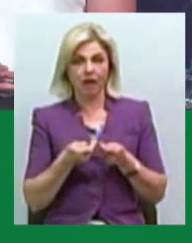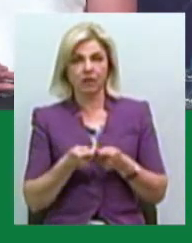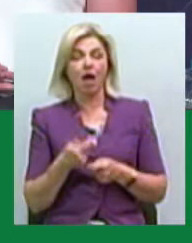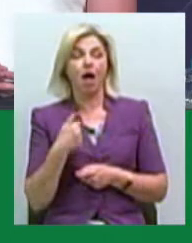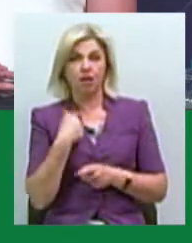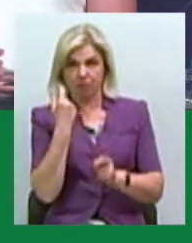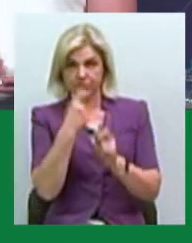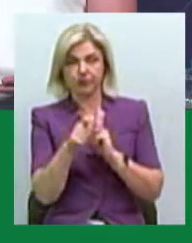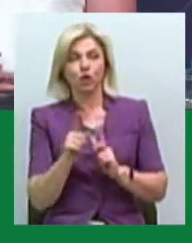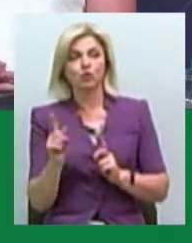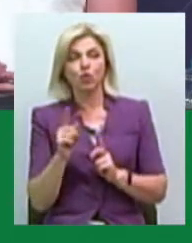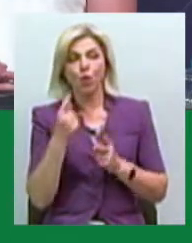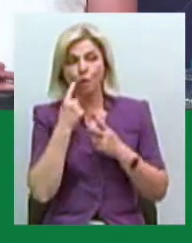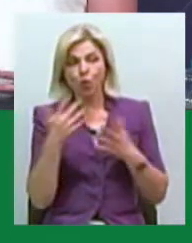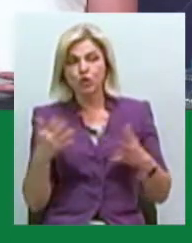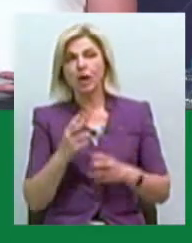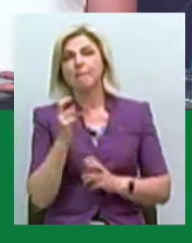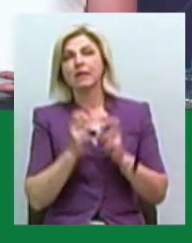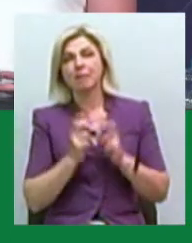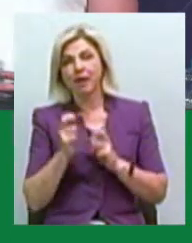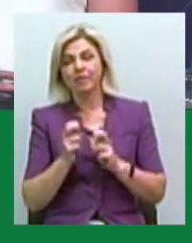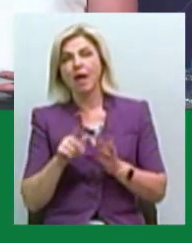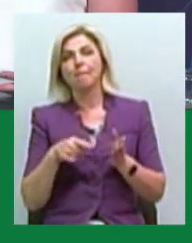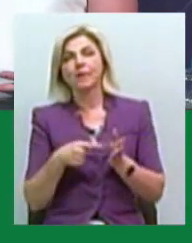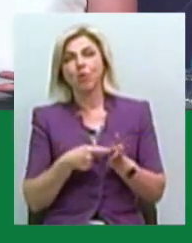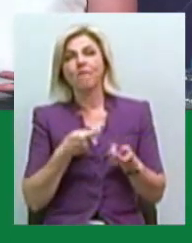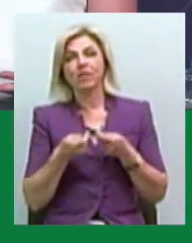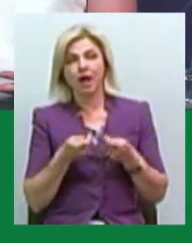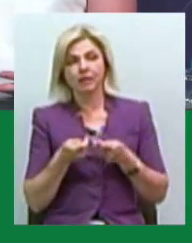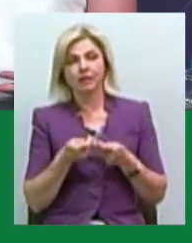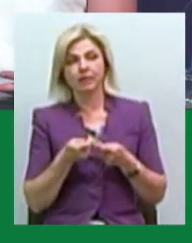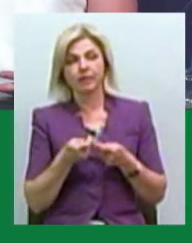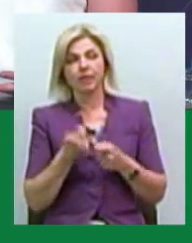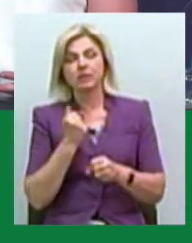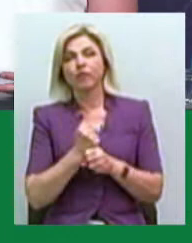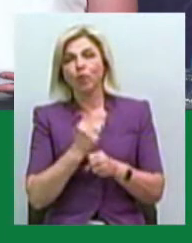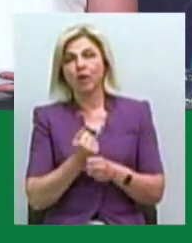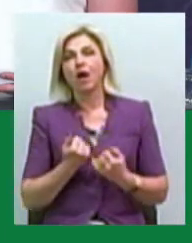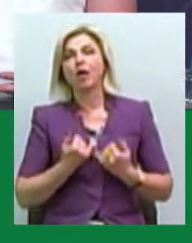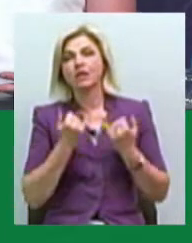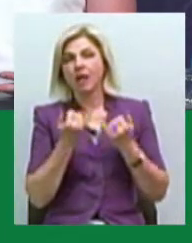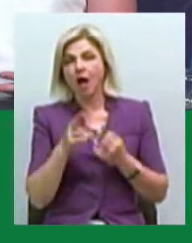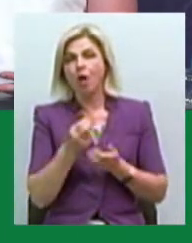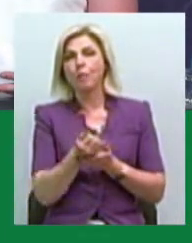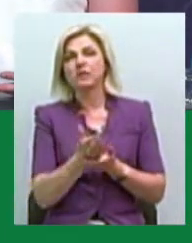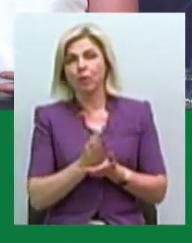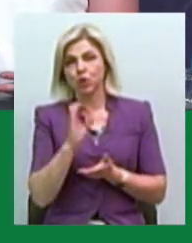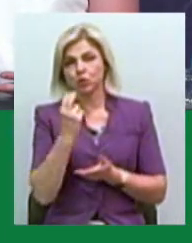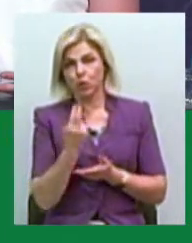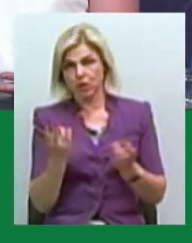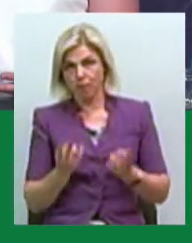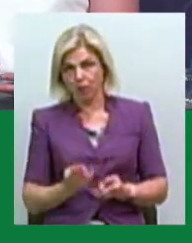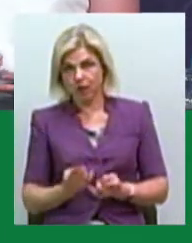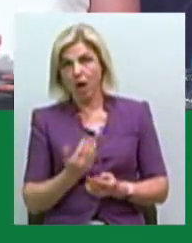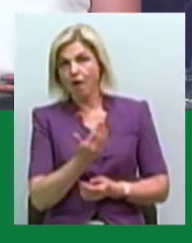що здебільшого підприємства міською владою створюються для забезпечення соціальних потреб, і тому вони є